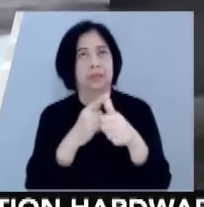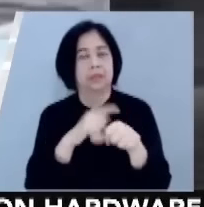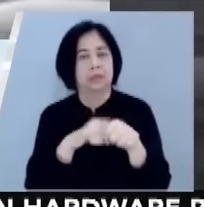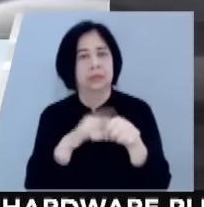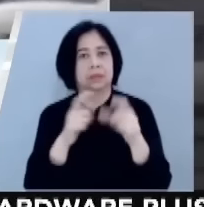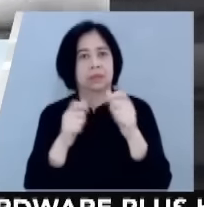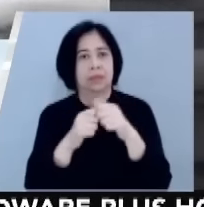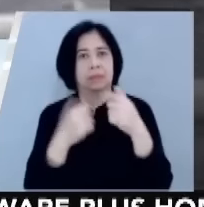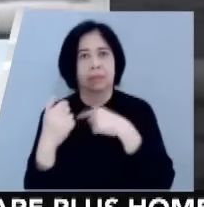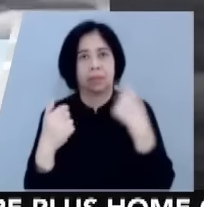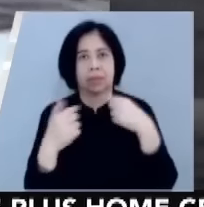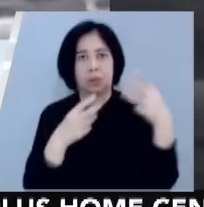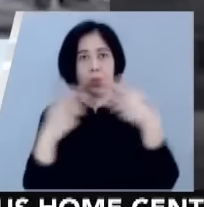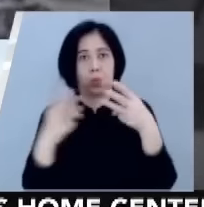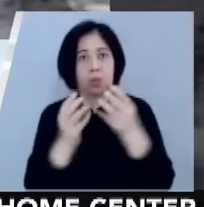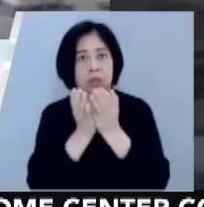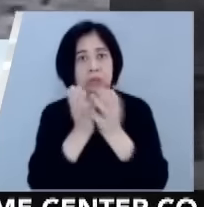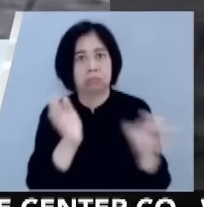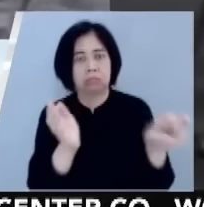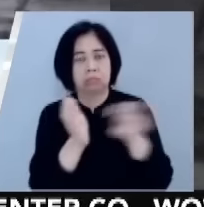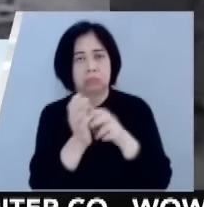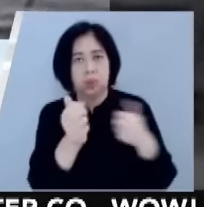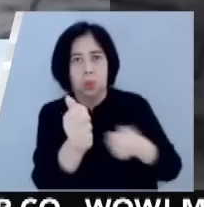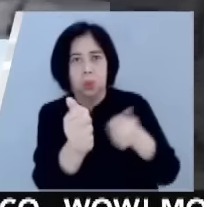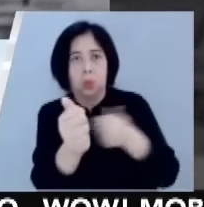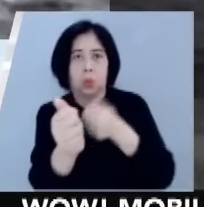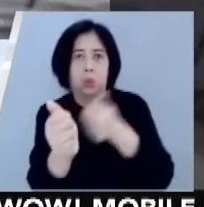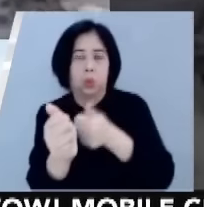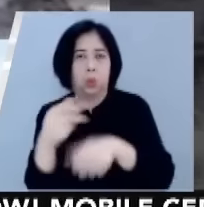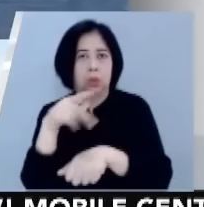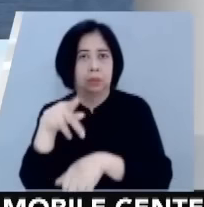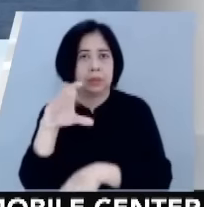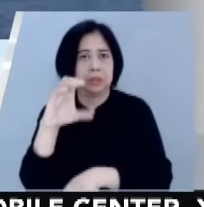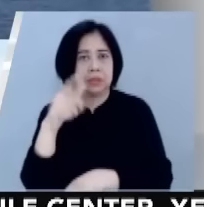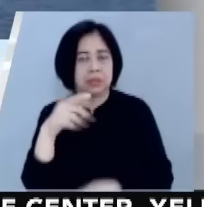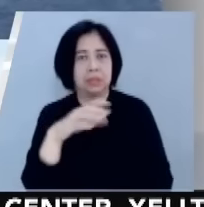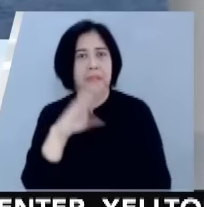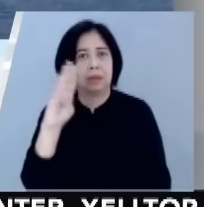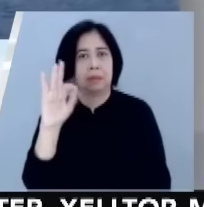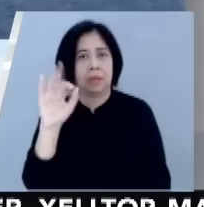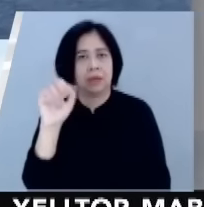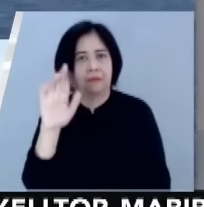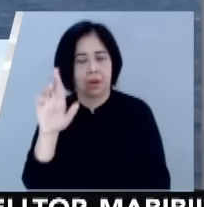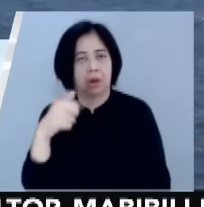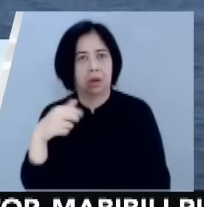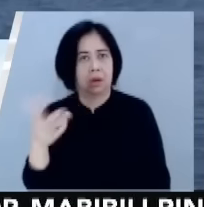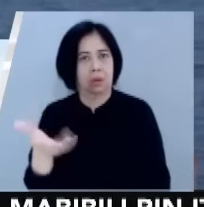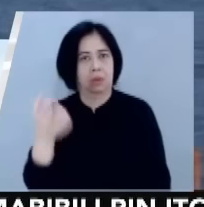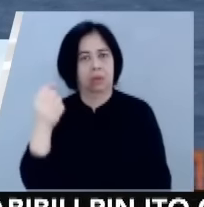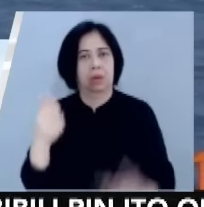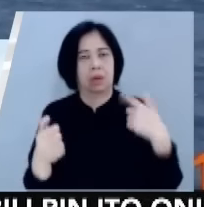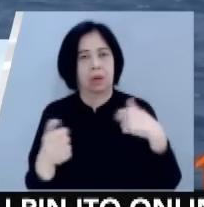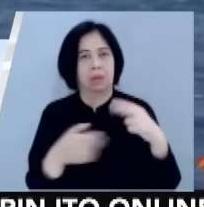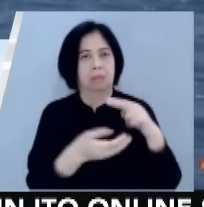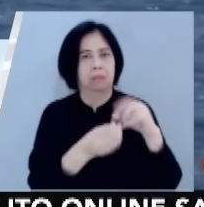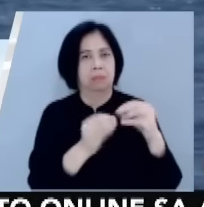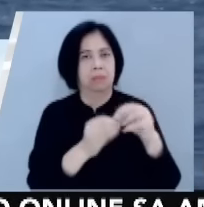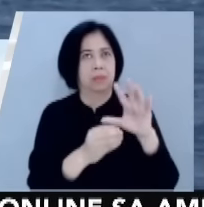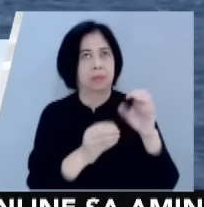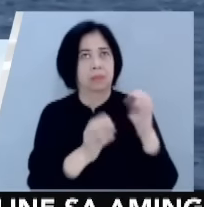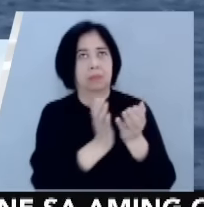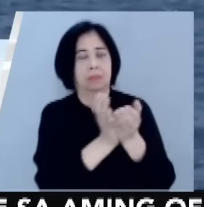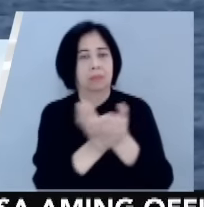Chinese warship na sumali sa pagbuntot sa mga barko ng PCG at BFAR. Ang warship na may bow number 500 lumapit ng